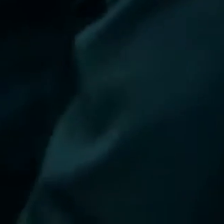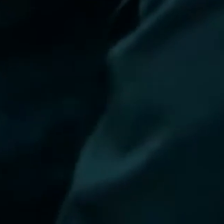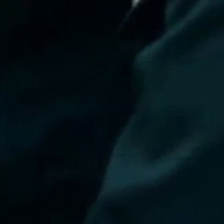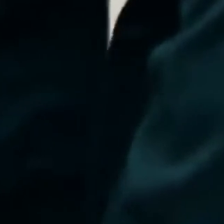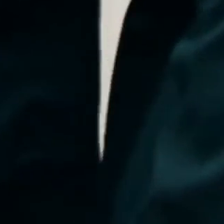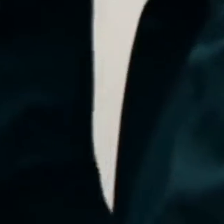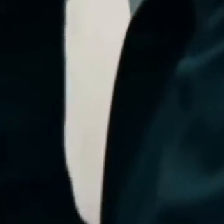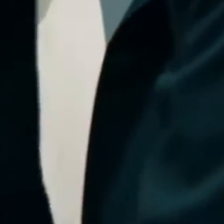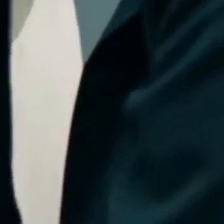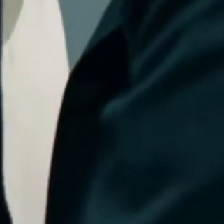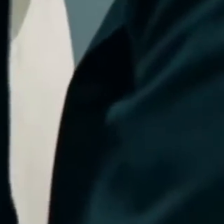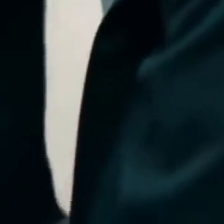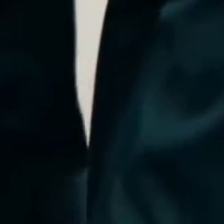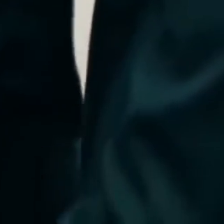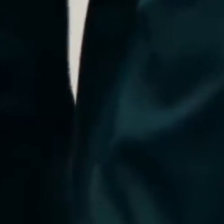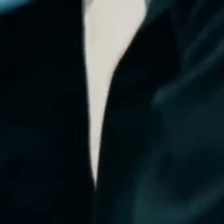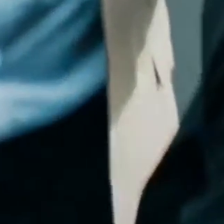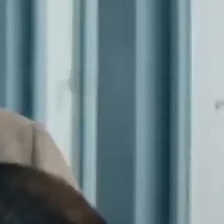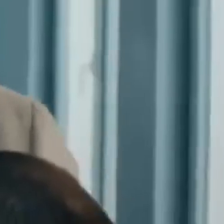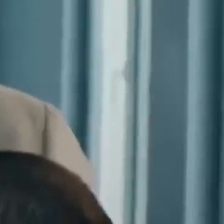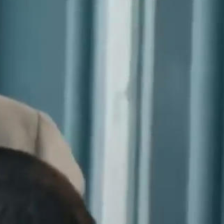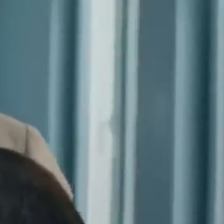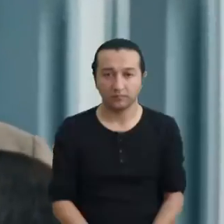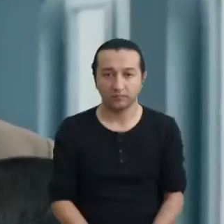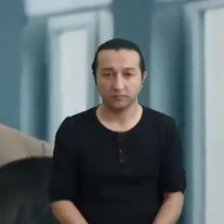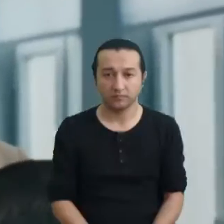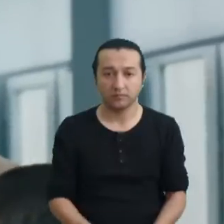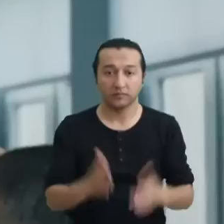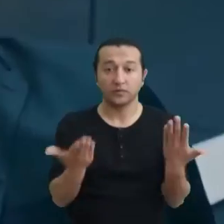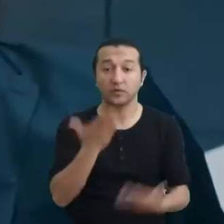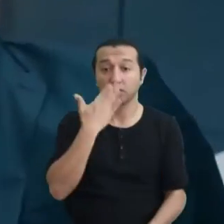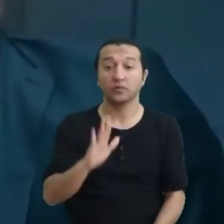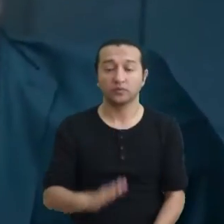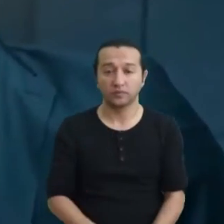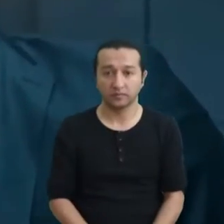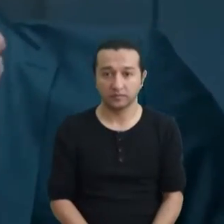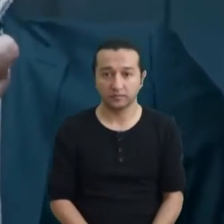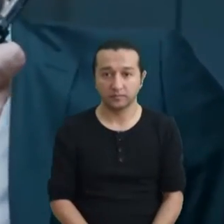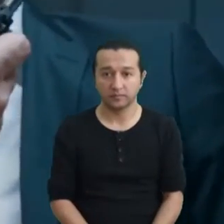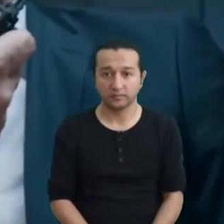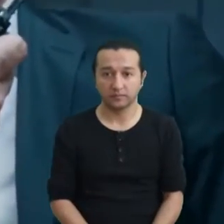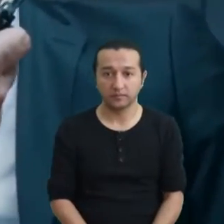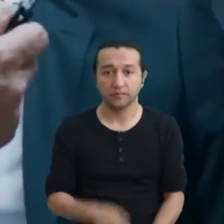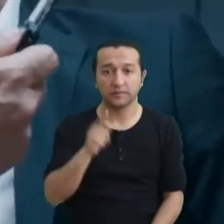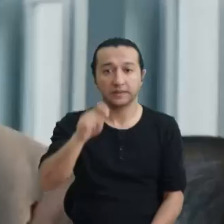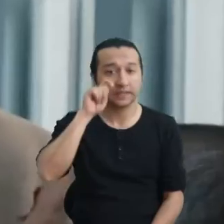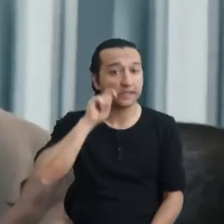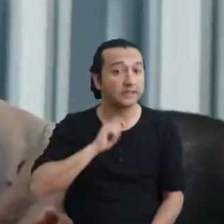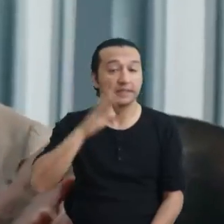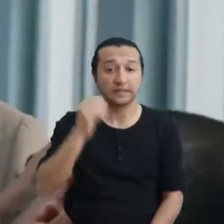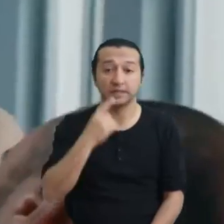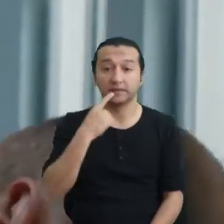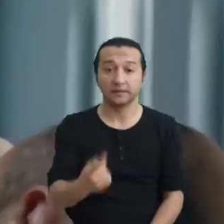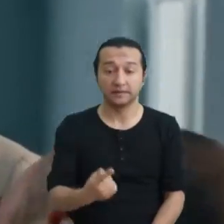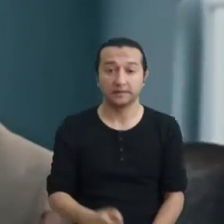Cahit bir daha kaldırdı yakasından. Bıçağını çıkardı. Yoksa... Açtı. Rezil edeceğim